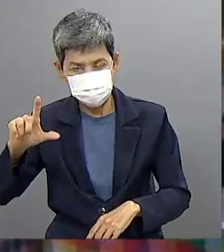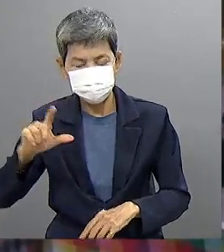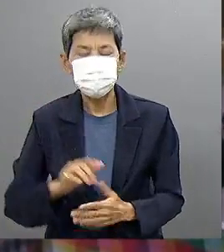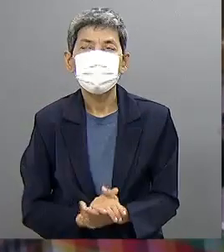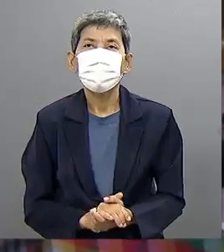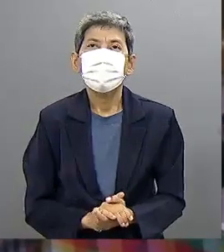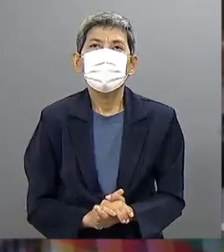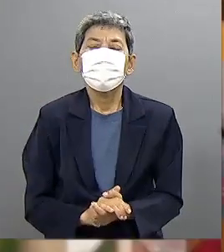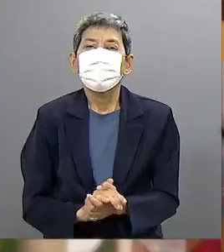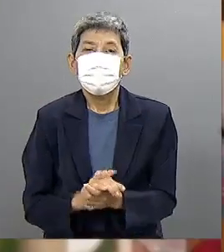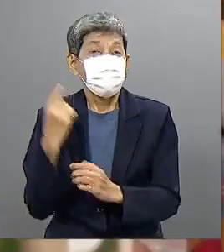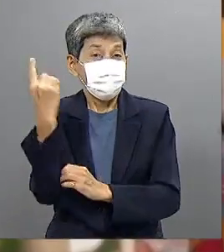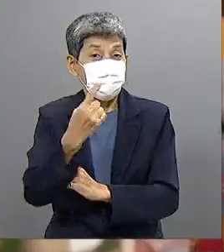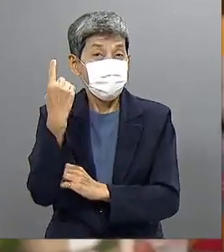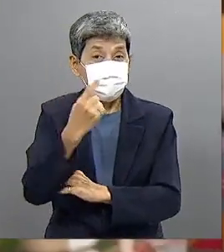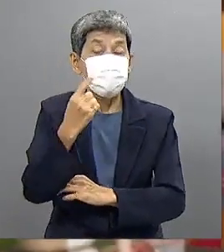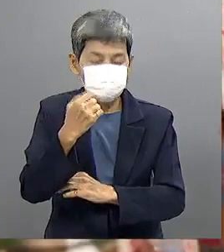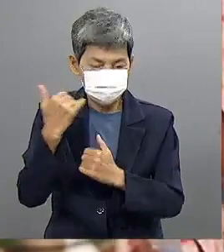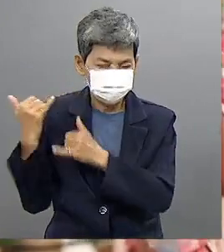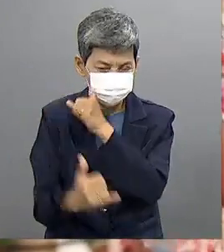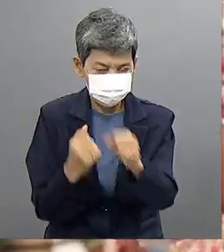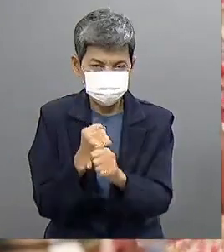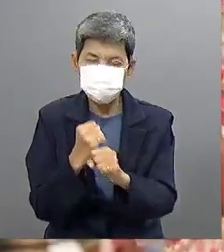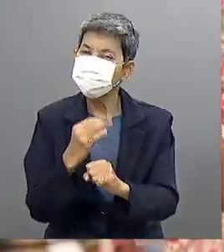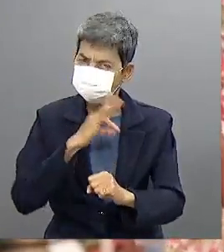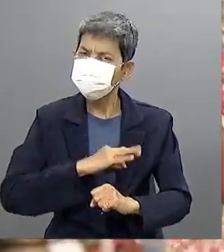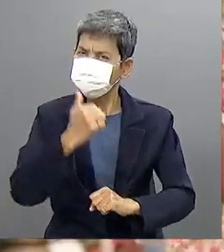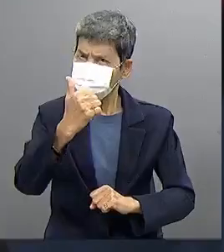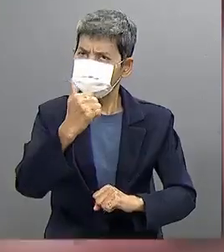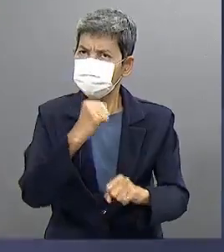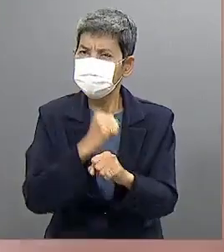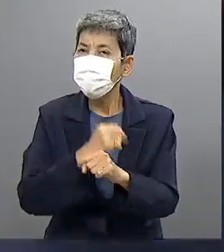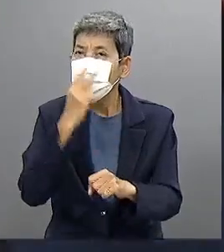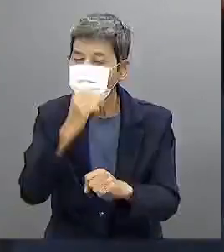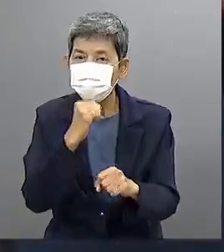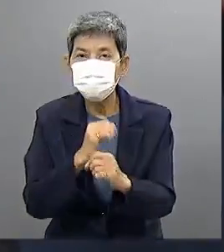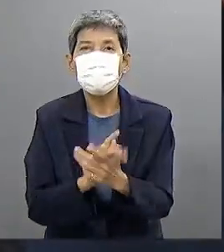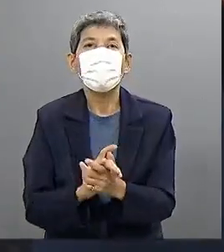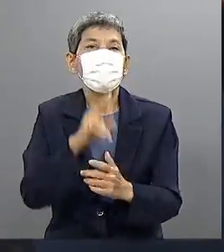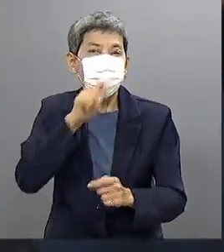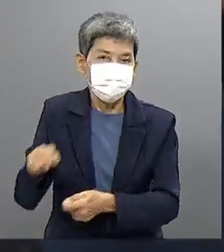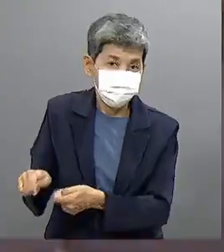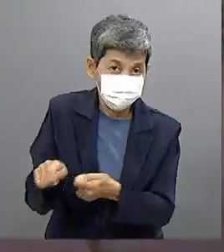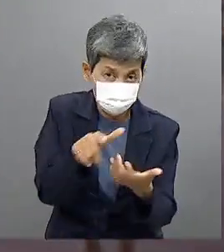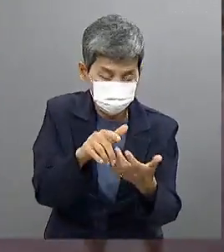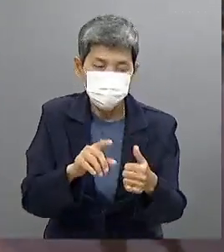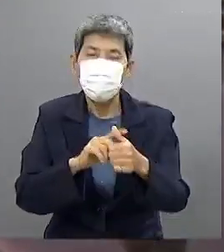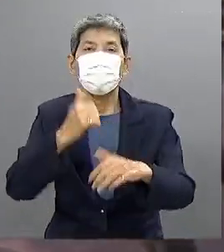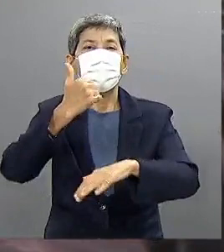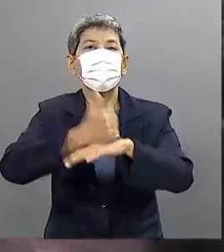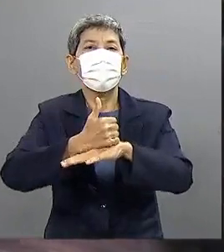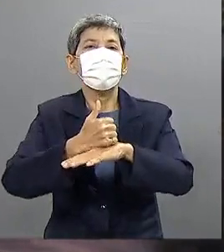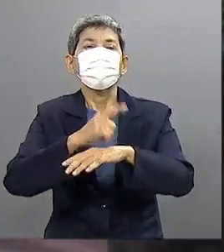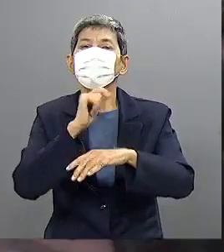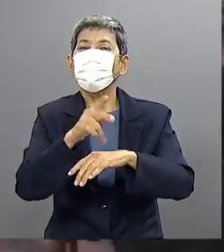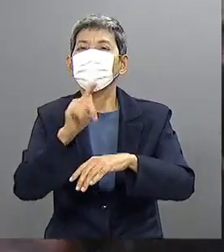ลาดท่องเที่ยวไทยนะคะวันนี้ฟื้นตัวค่อนข้างชัดเจนค่ะสะท้อนได้จากช่วงเทศกาลสงกรานต์รองผู้ว่าการการท่องเที่ยวแห่งประเทศไทยด้าน